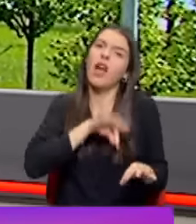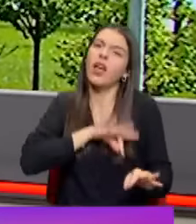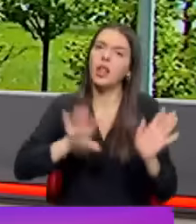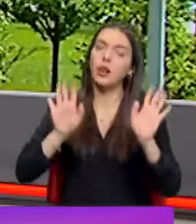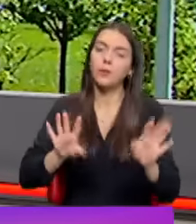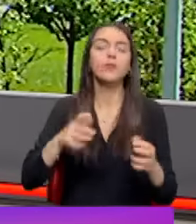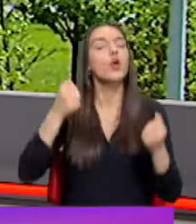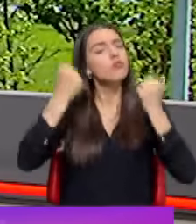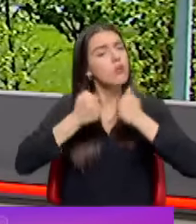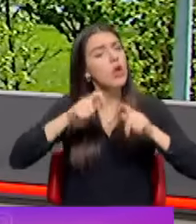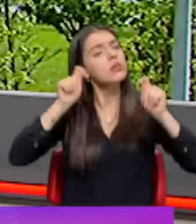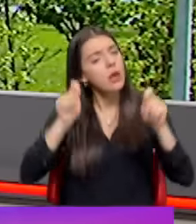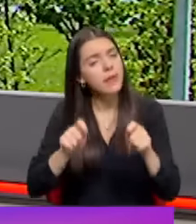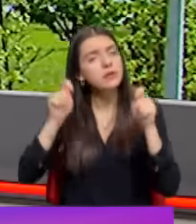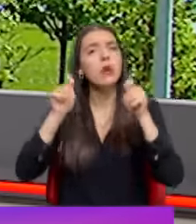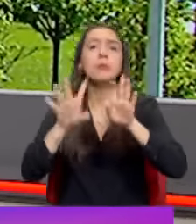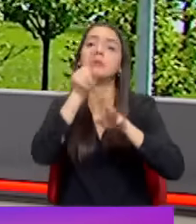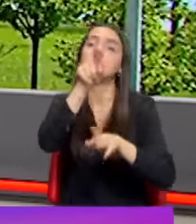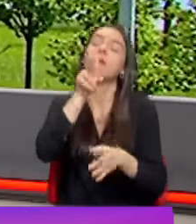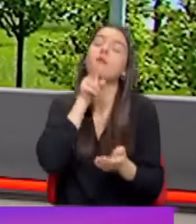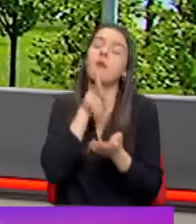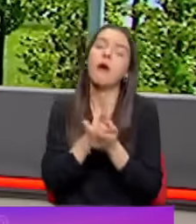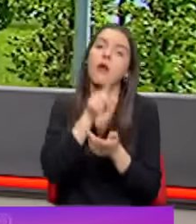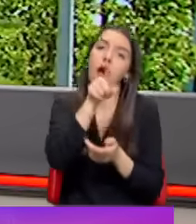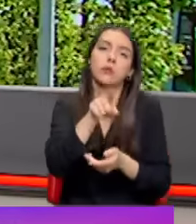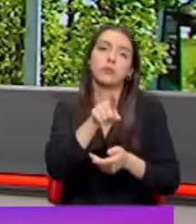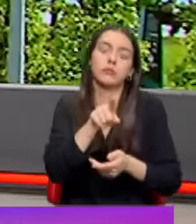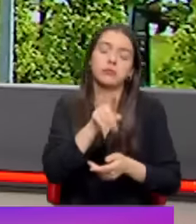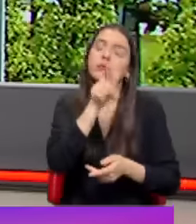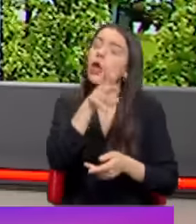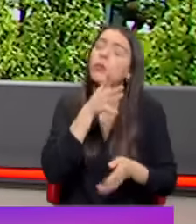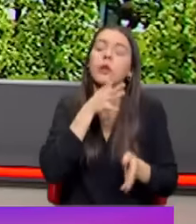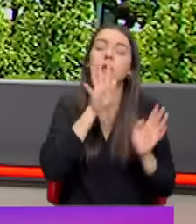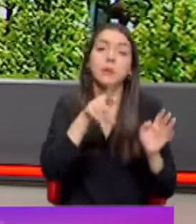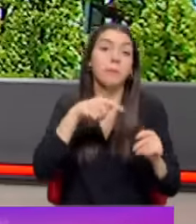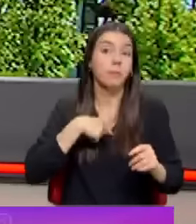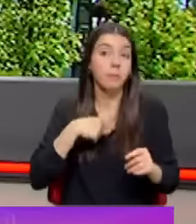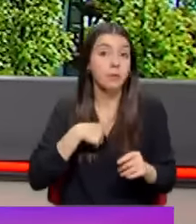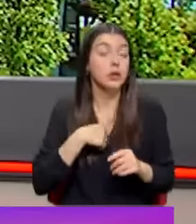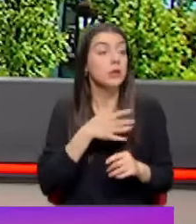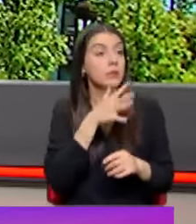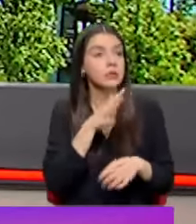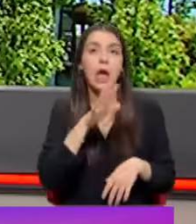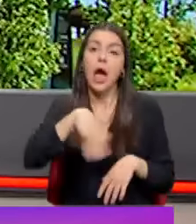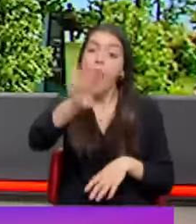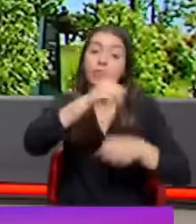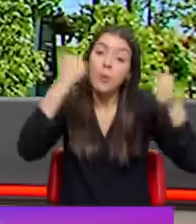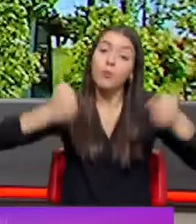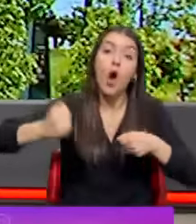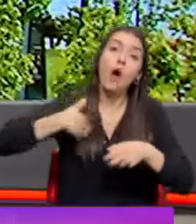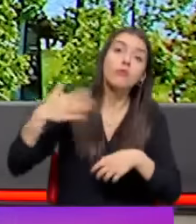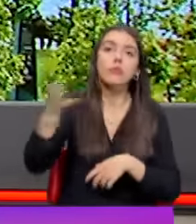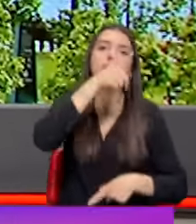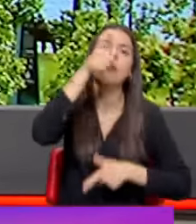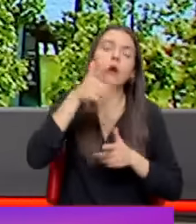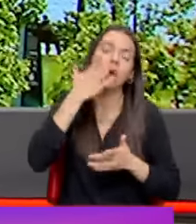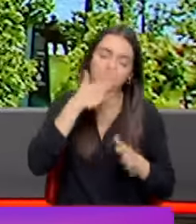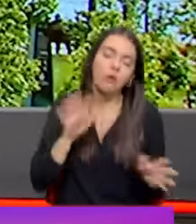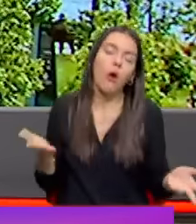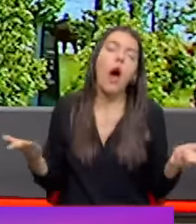Boykot yaparsınız yapmazsınız tamamen sizin takdirinize kalmış. Bizim buradan tutup da herhangi bir kitleyi boykot edin diye çağrı yapacak halimiz de